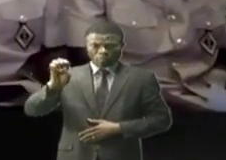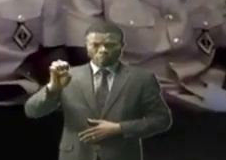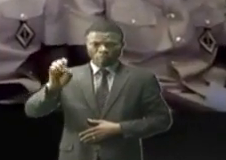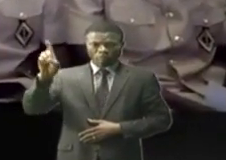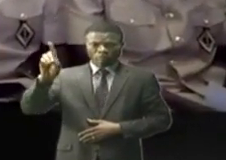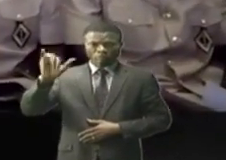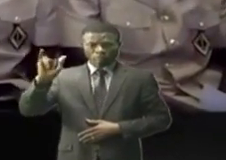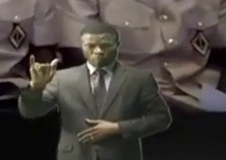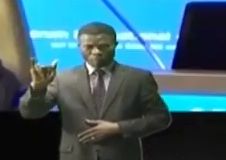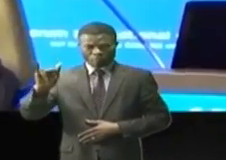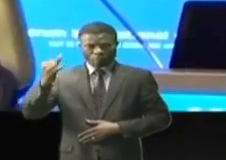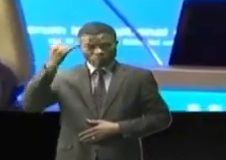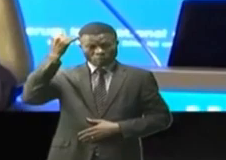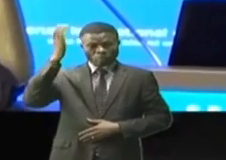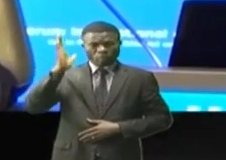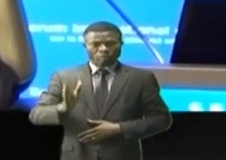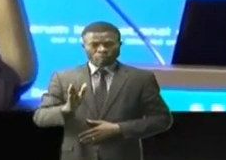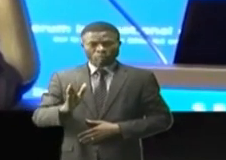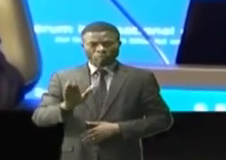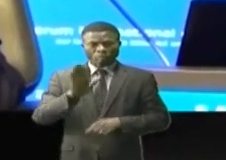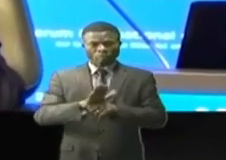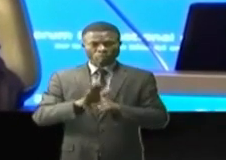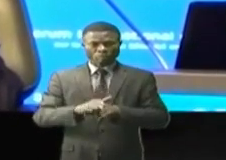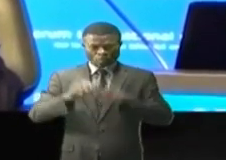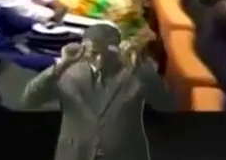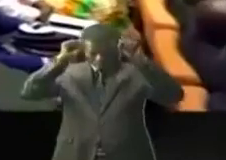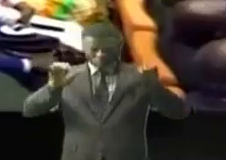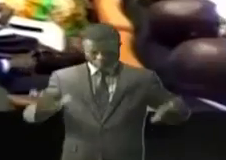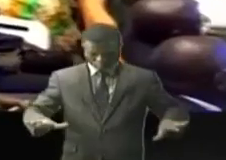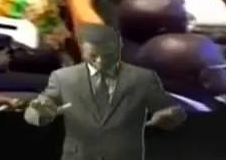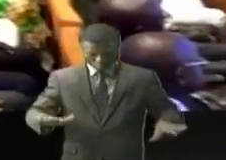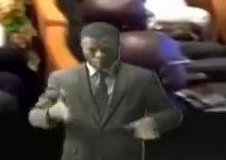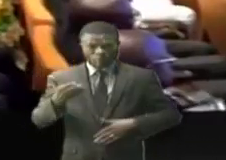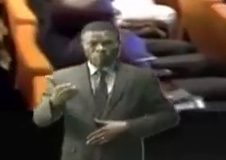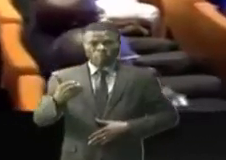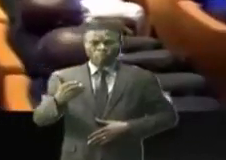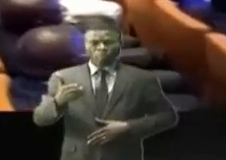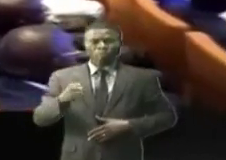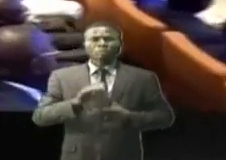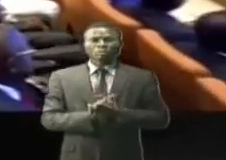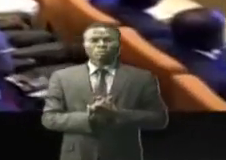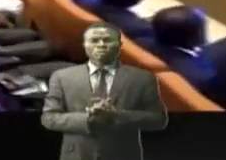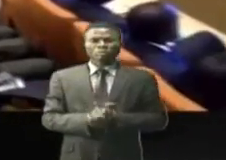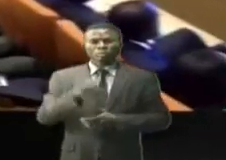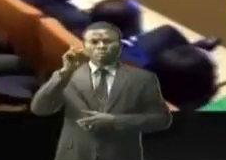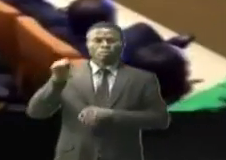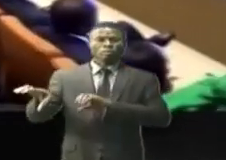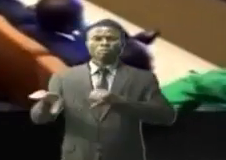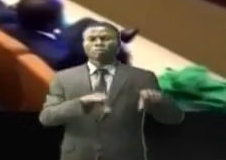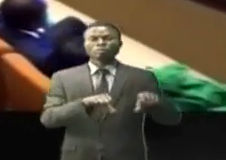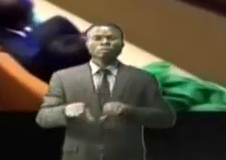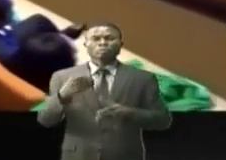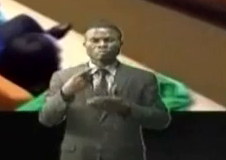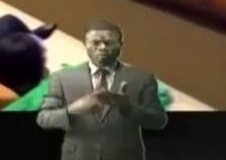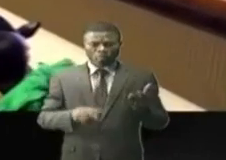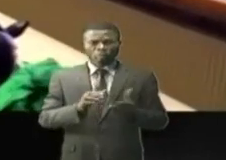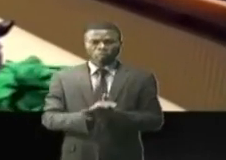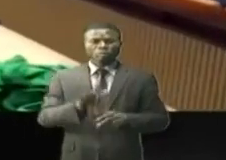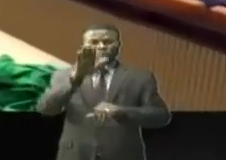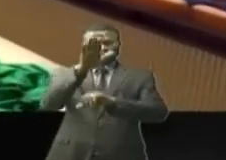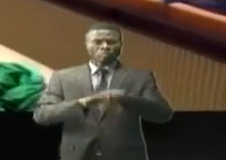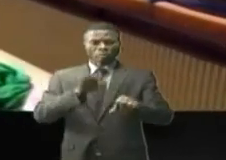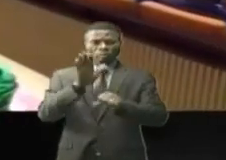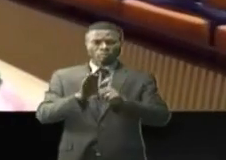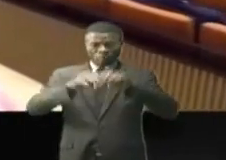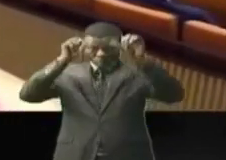ici l'initiative du président sénégalais Macky Sall qui a parrainé la première activité qui a réuni plusieurs chefs